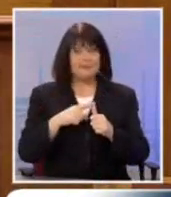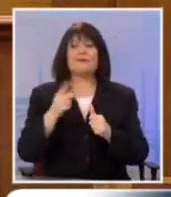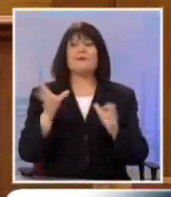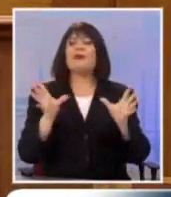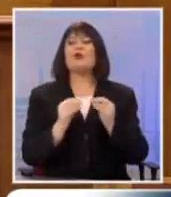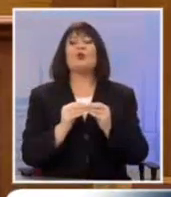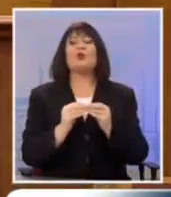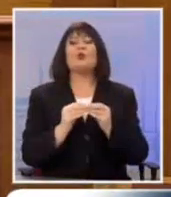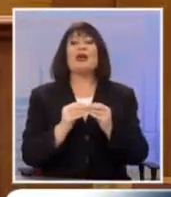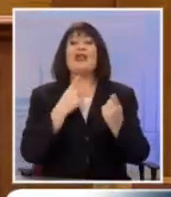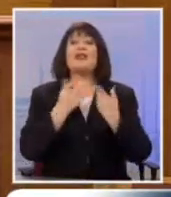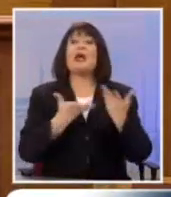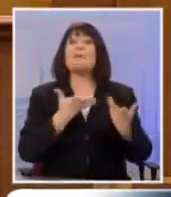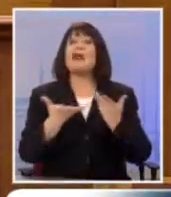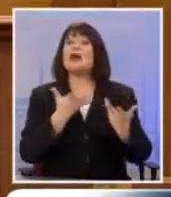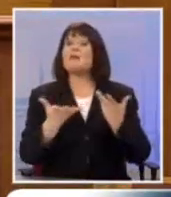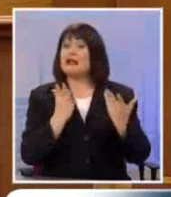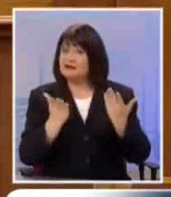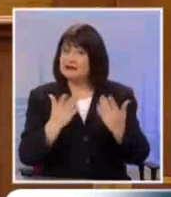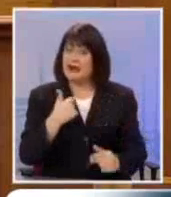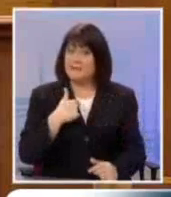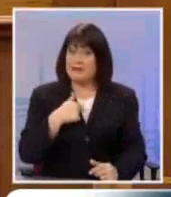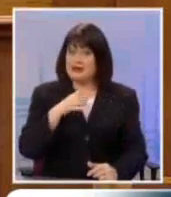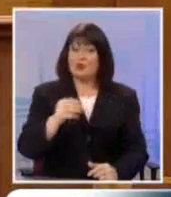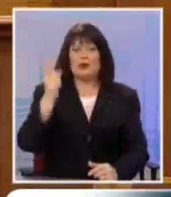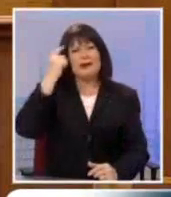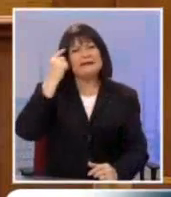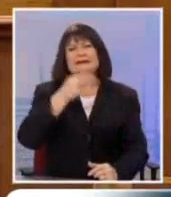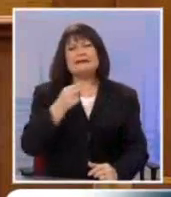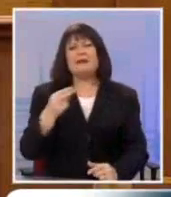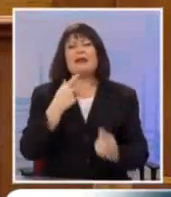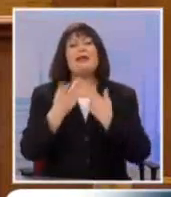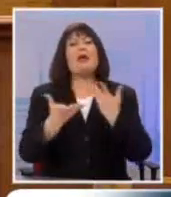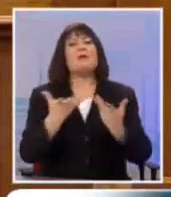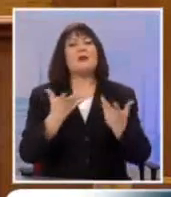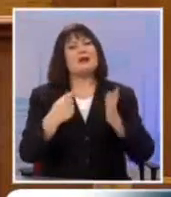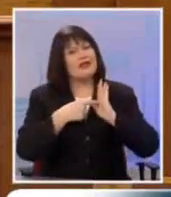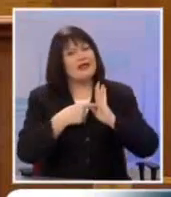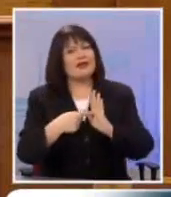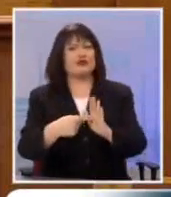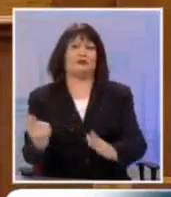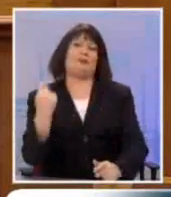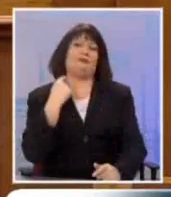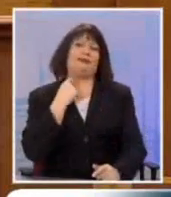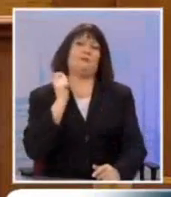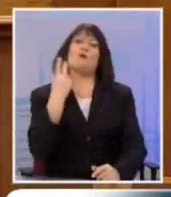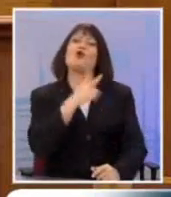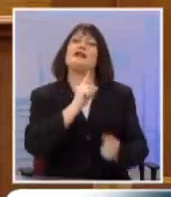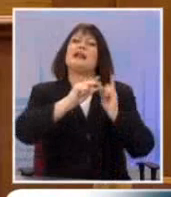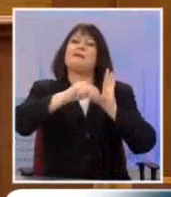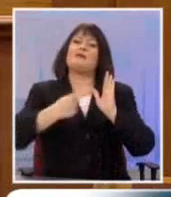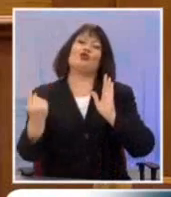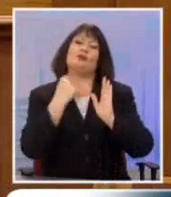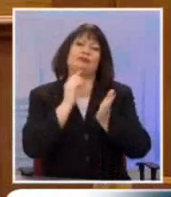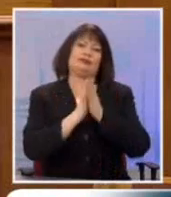σχέση με τη διαπραγμάτευση. Εμείς, όπως την καταλαβαίνουμε, την διαπραγμάτευση θα αναδείξουμε την αποτυχία της πολιτικής του μνημονίου